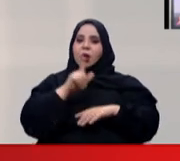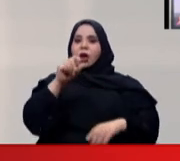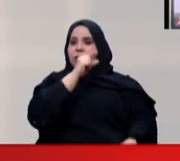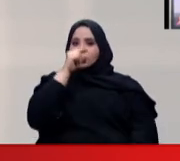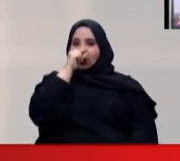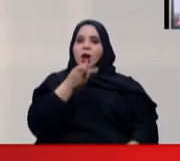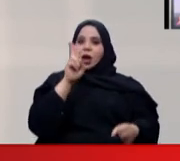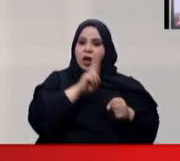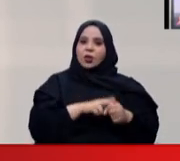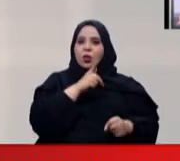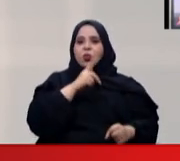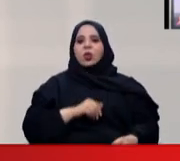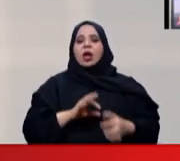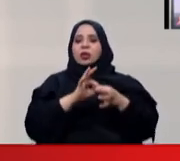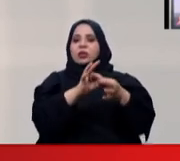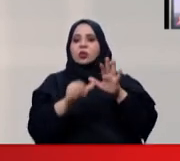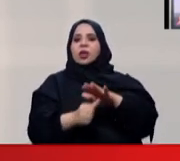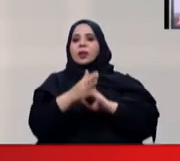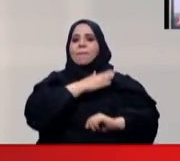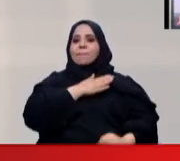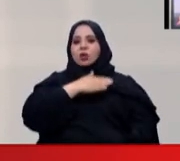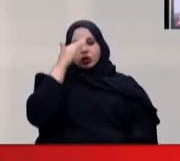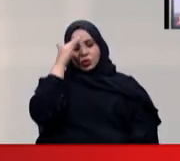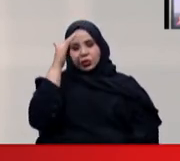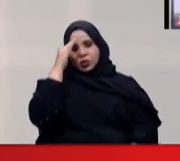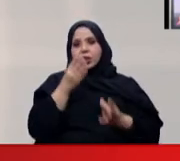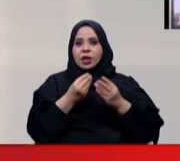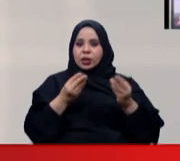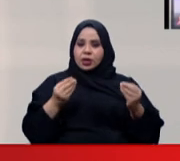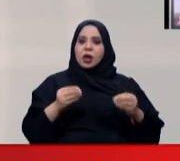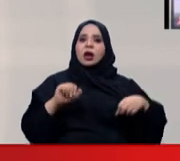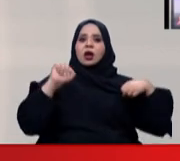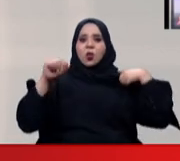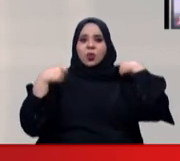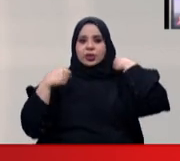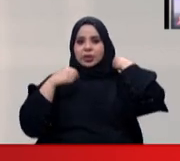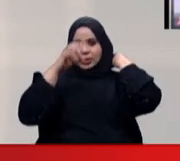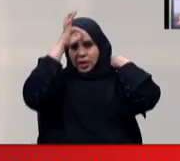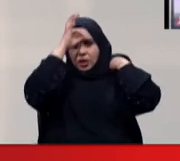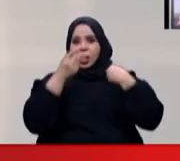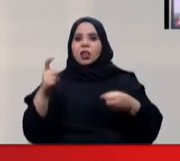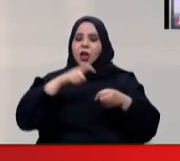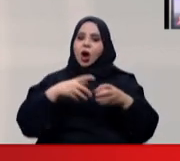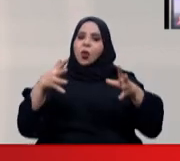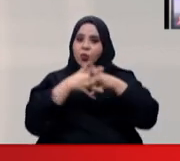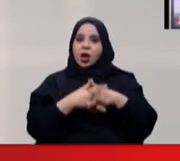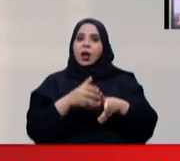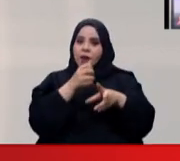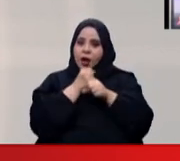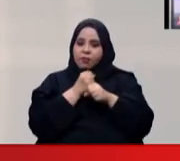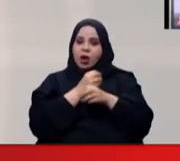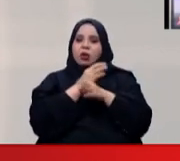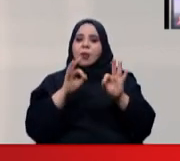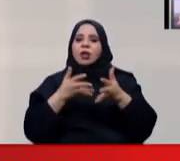سياق متصل عبر رؤساء المآتم عن بالغ شكرهم وتقديرهم لمعالي وزير الداخلية على تعاونه وحرصه